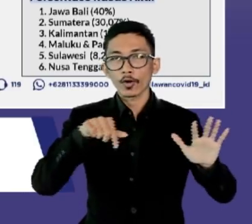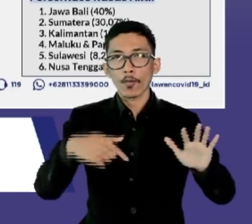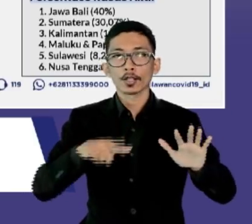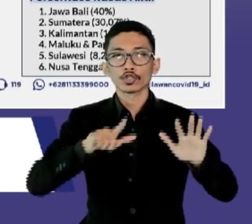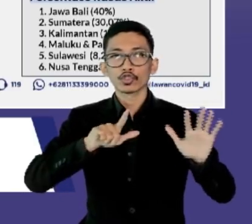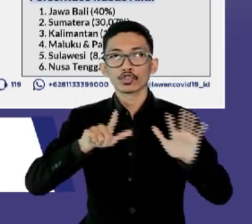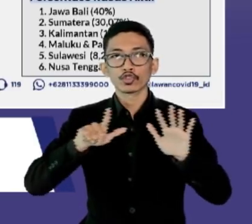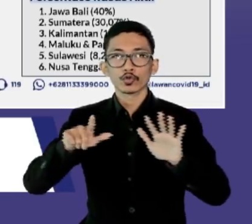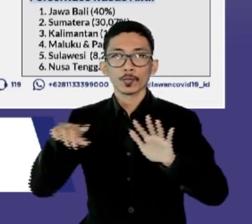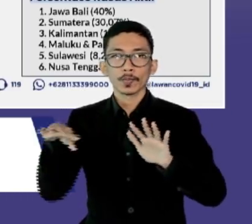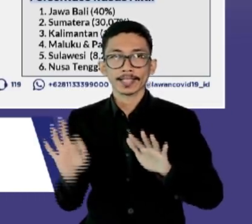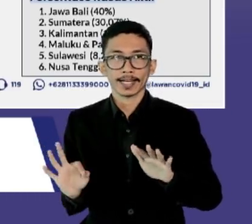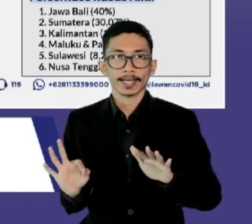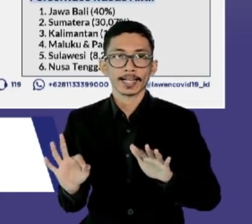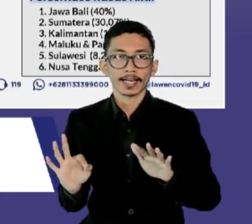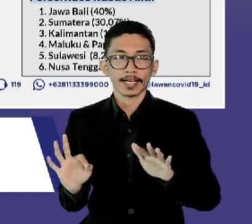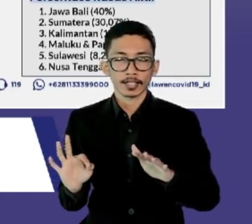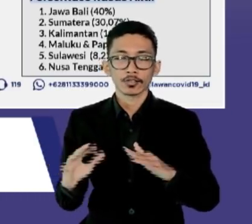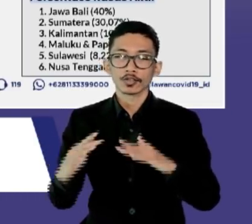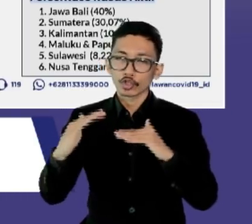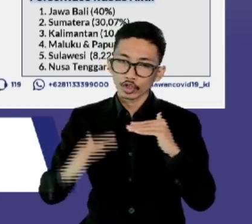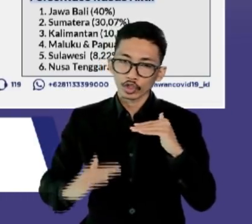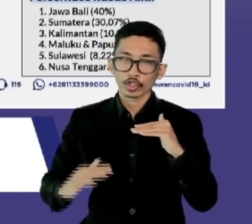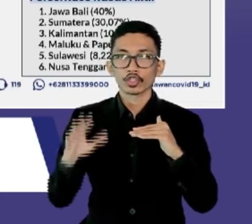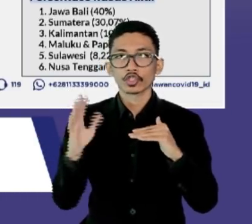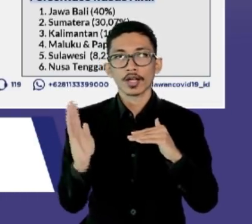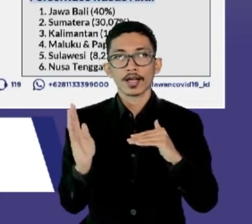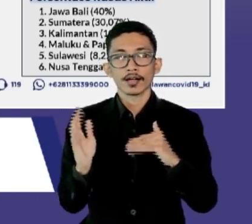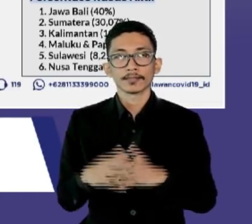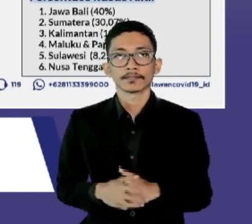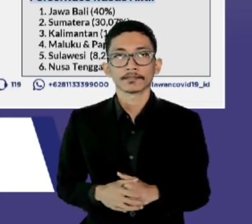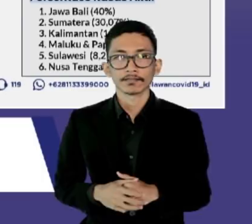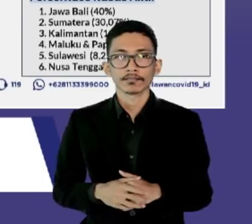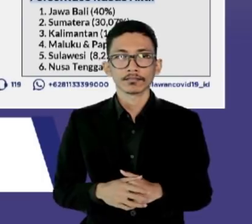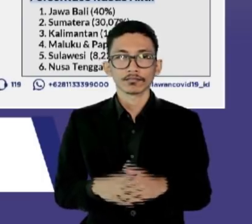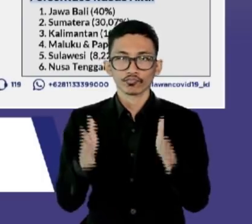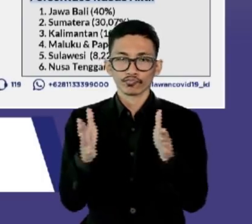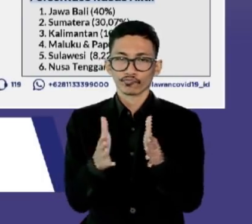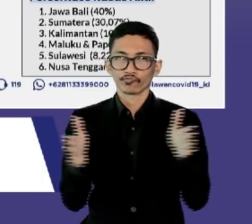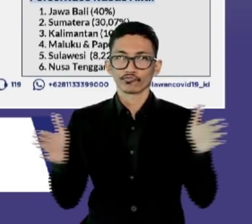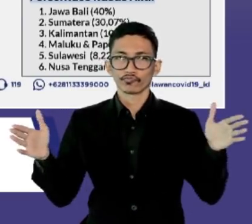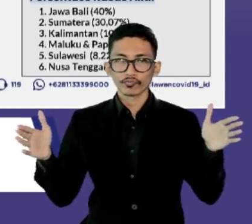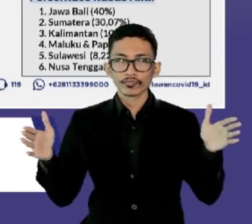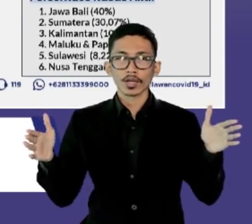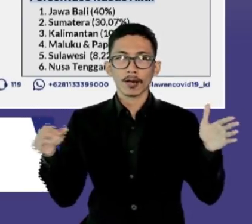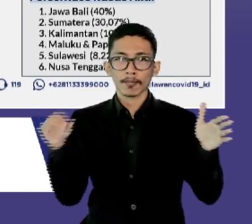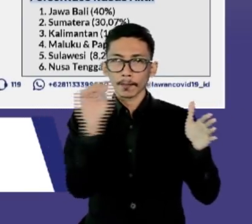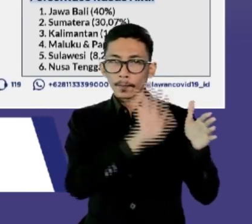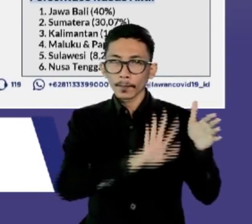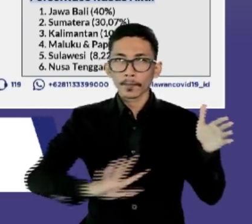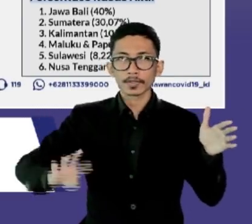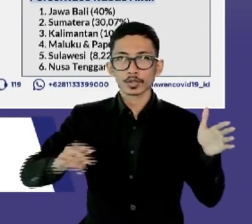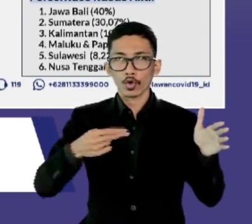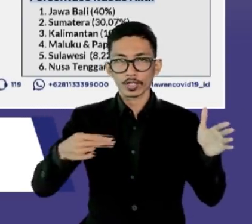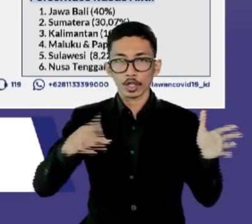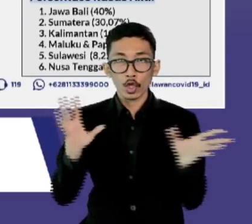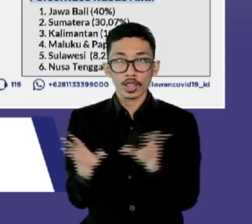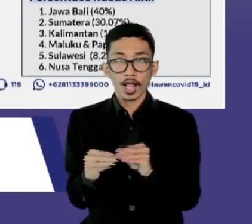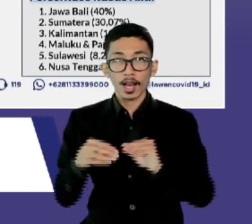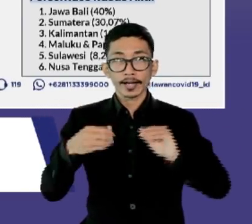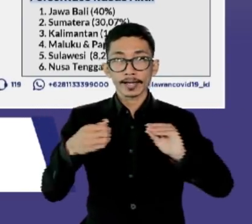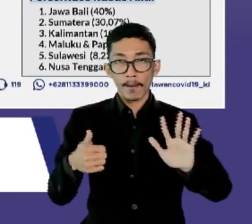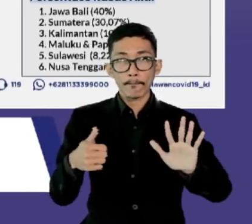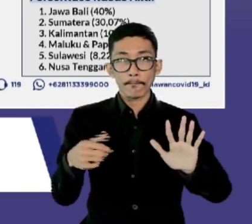28,77%. Jika dilihat lebih dalam dan diurutkan, maka dari ke-6 pulau ini